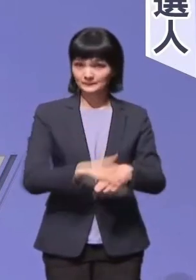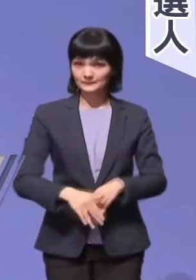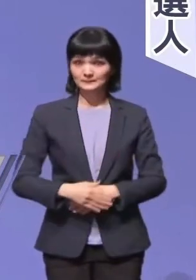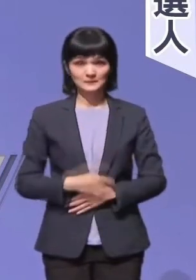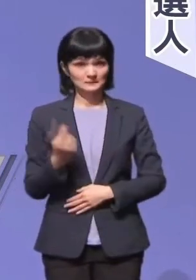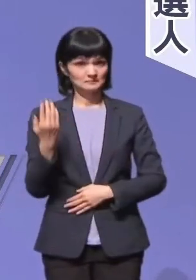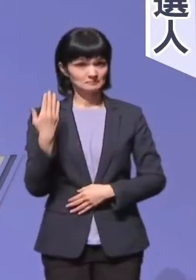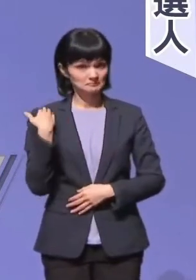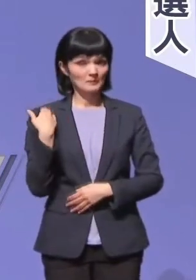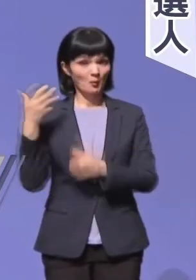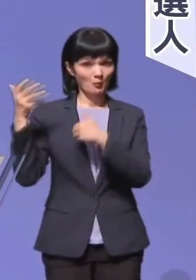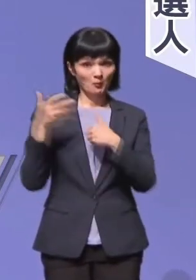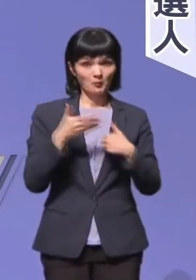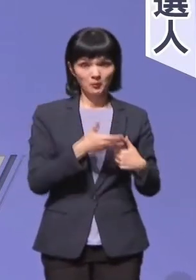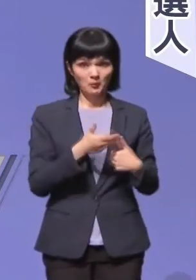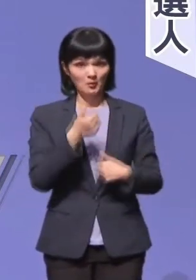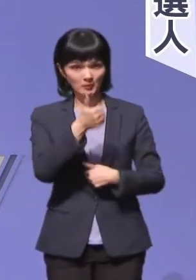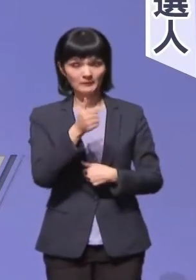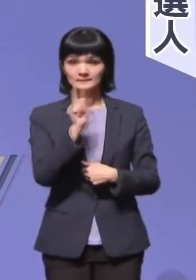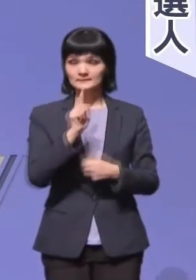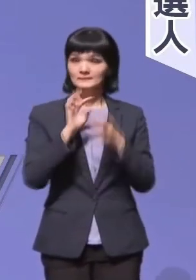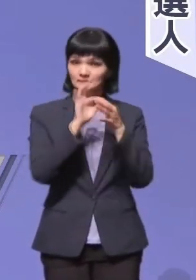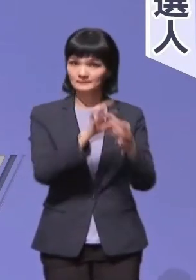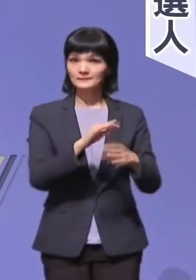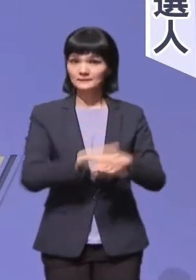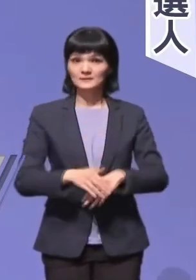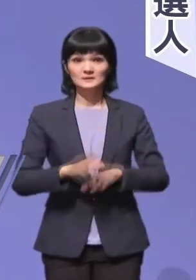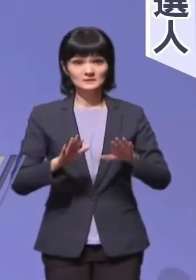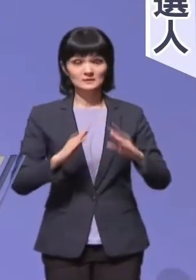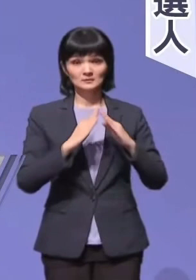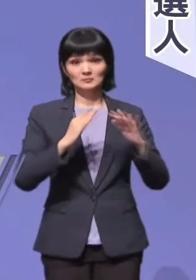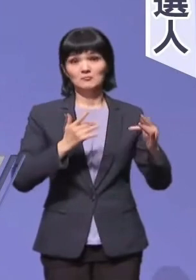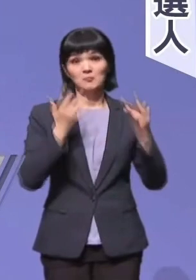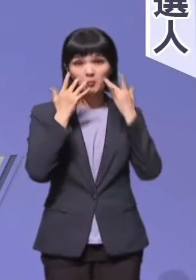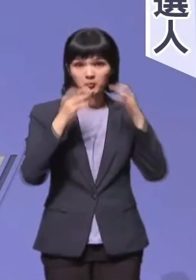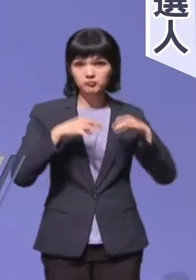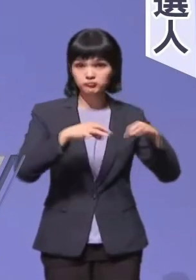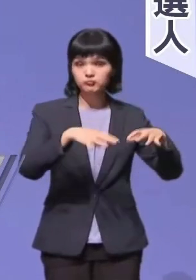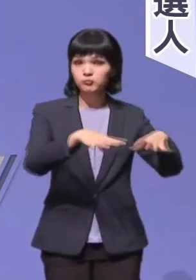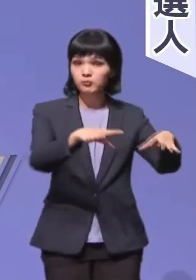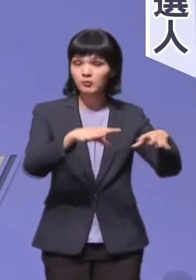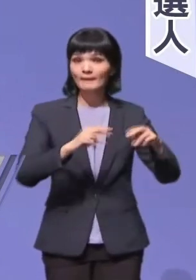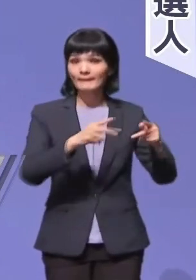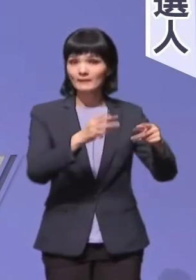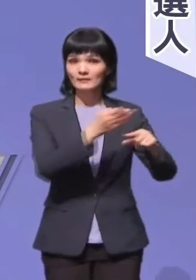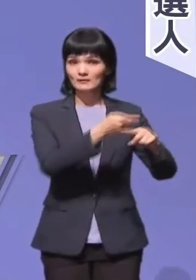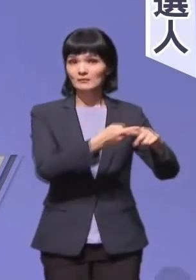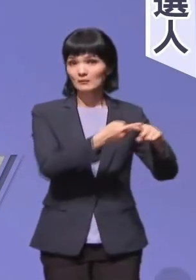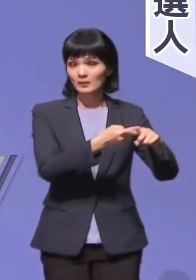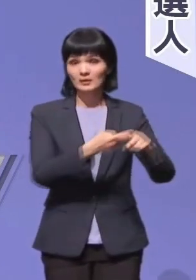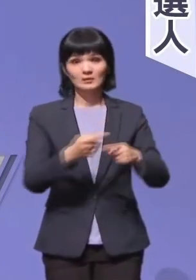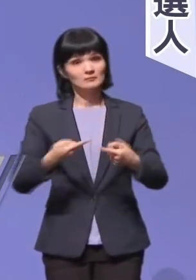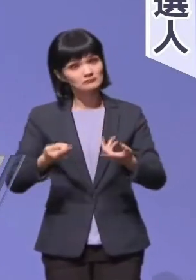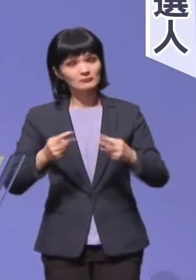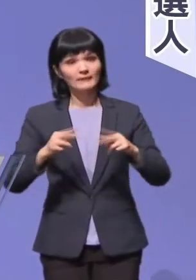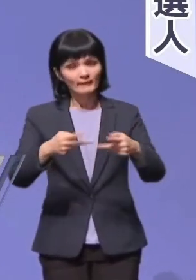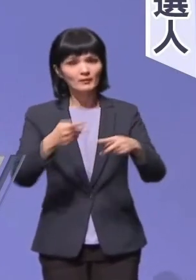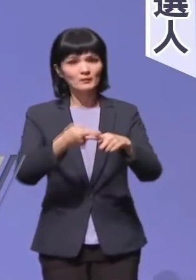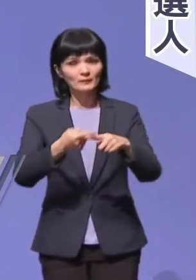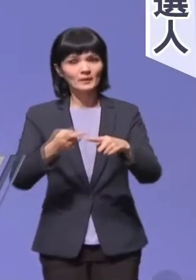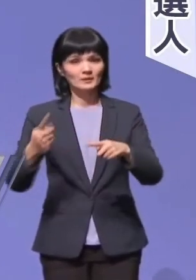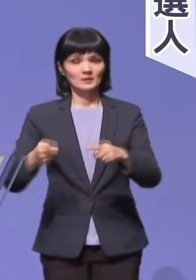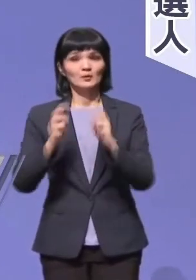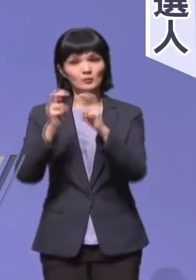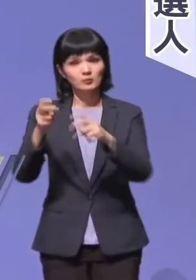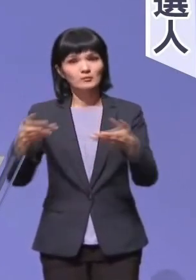发扬光大。现在的市场改建到一半，摊贩整顿到一半，捷运盖到一半，都